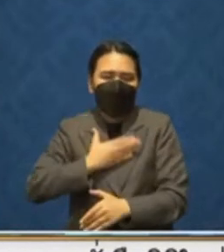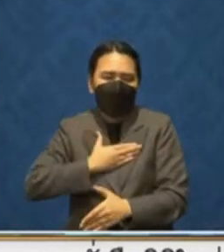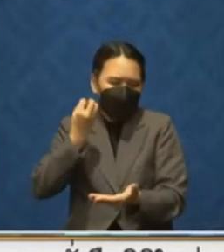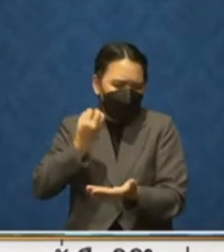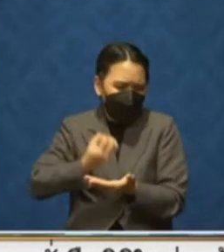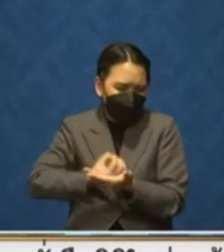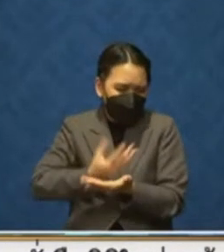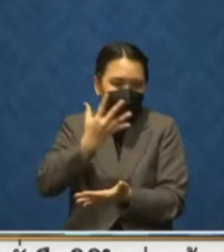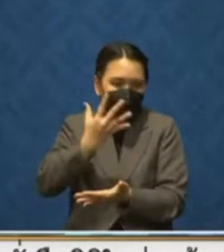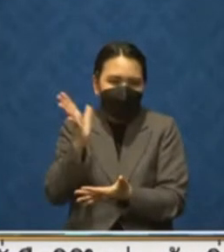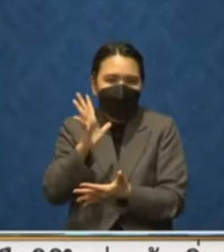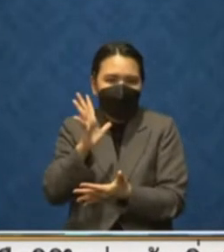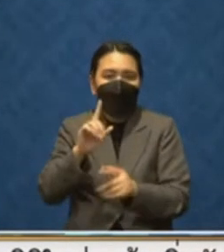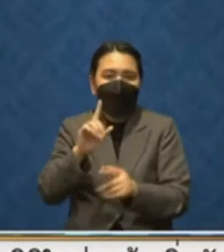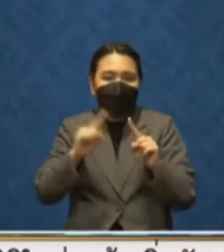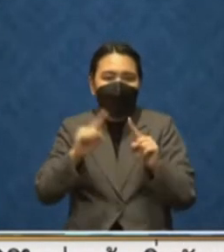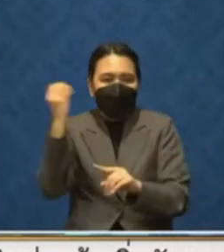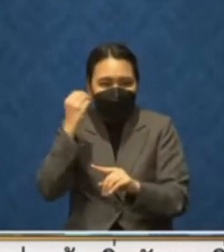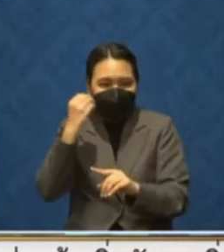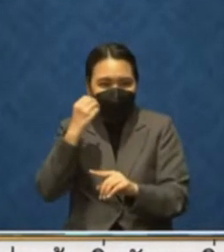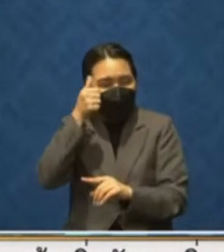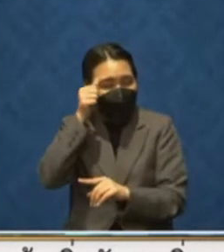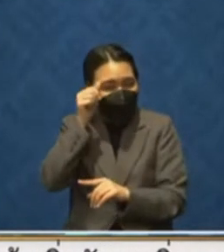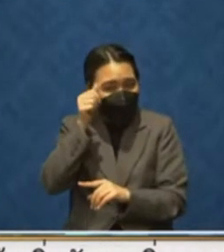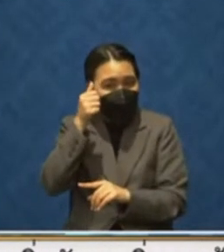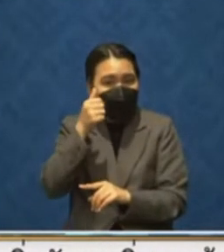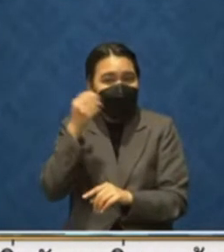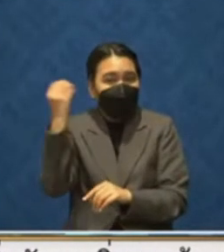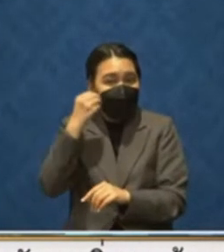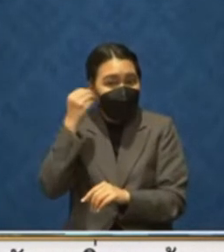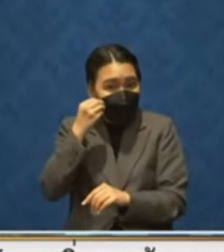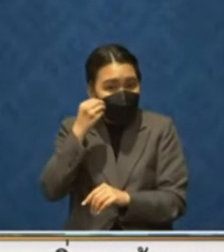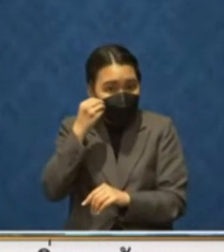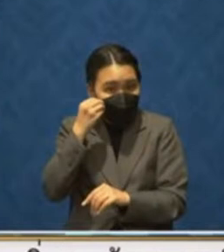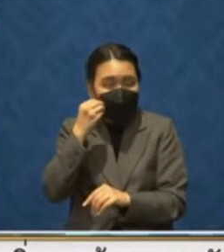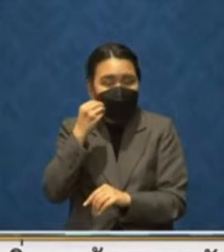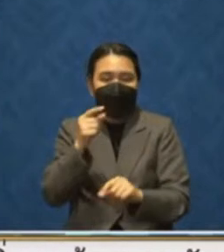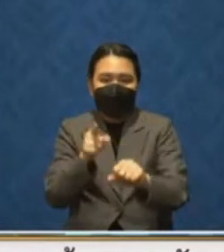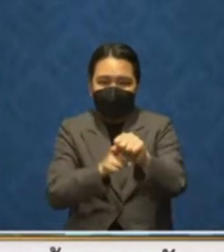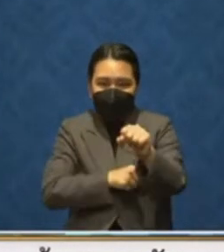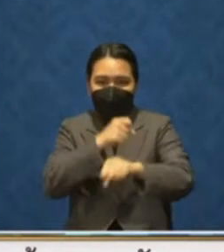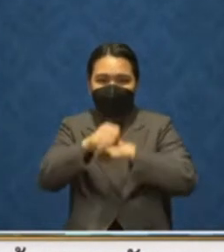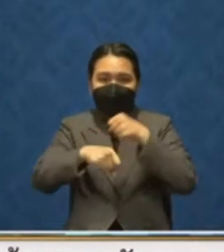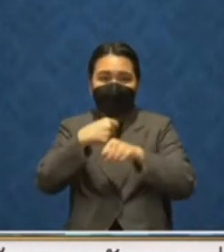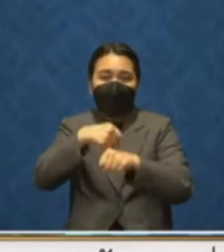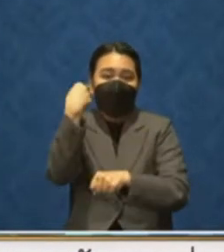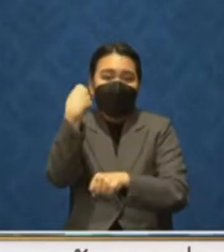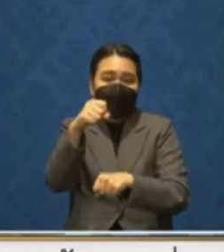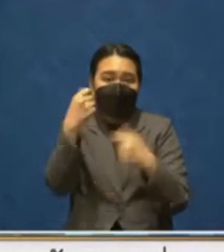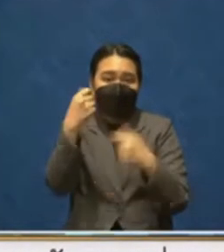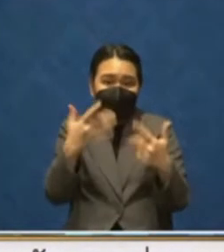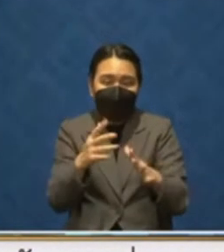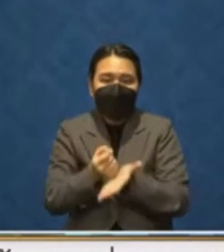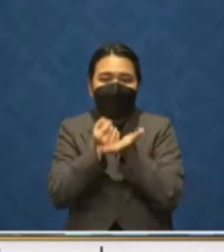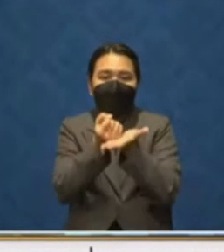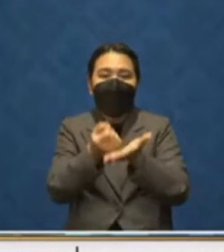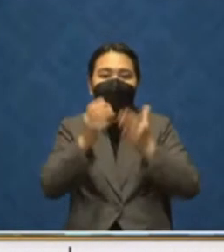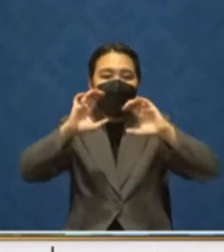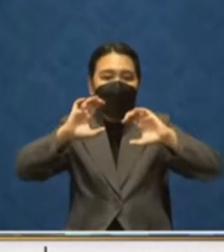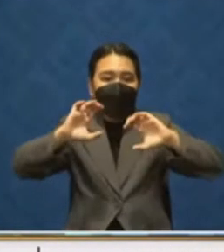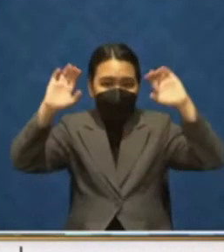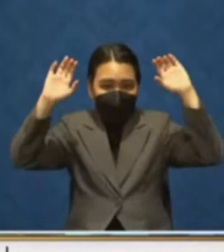เลี้ยงทุกวันนะวันละ 1มื้อเป็นระยะเวลา 10ปีมาแล้วเพื่อช่วยเหลือรัฐบาลนะครับ